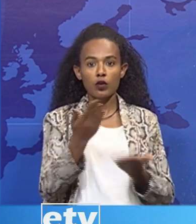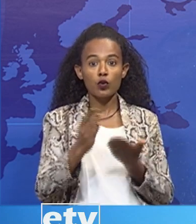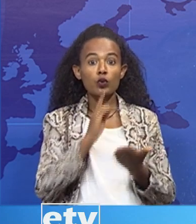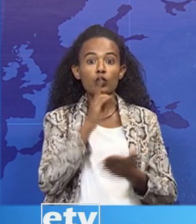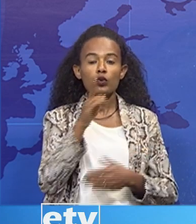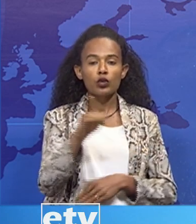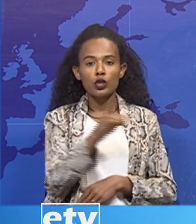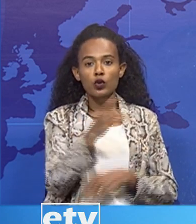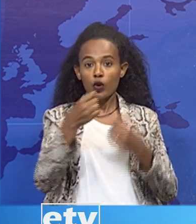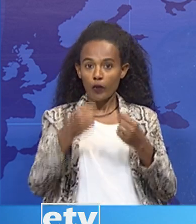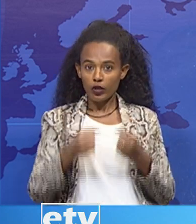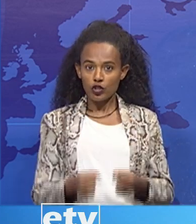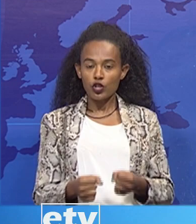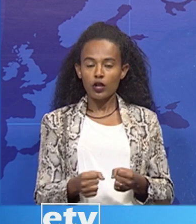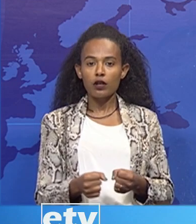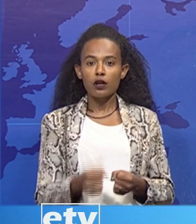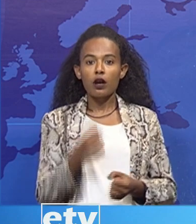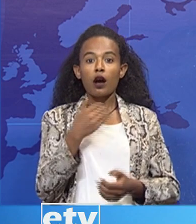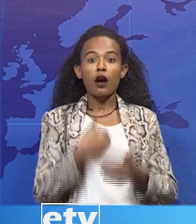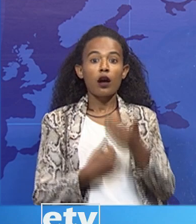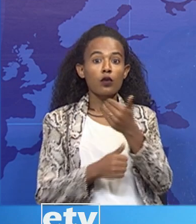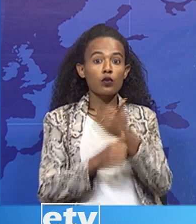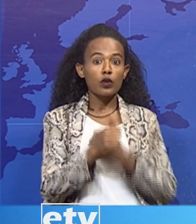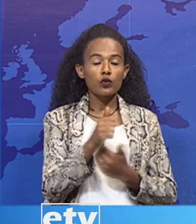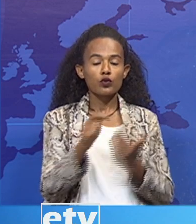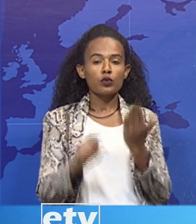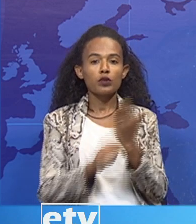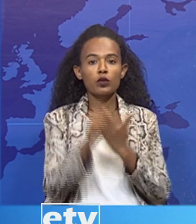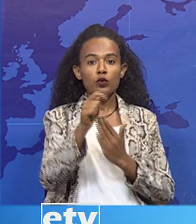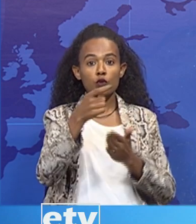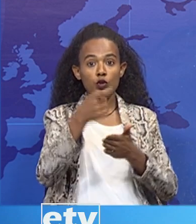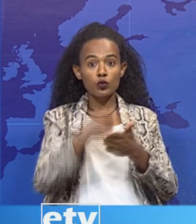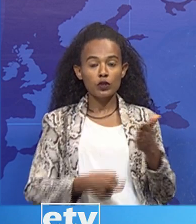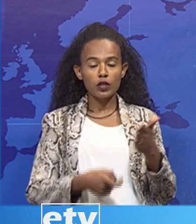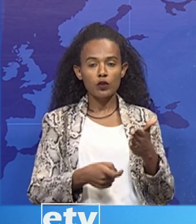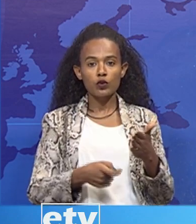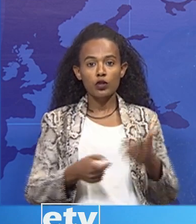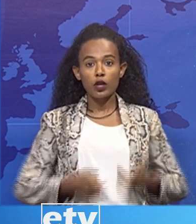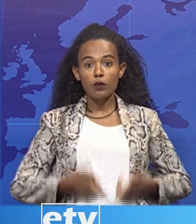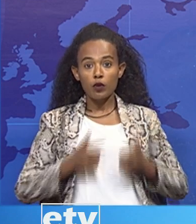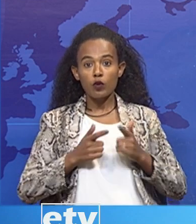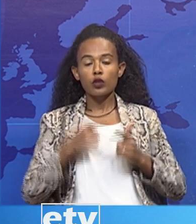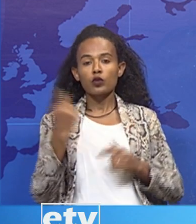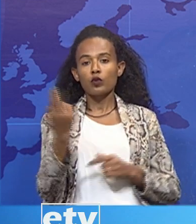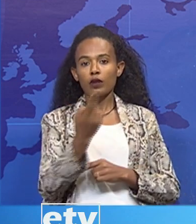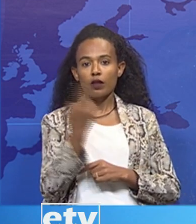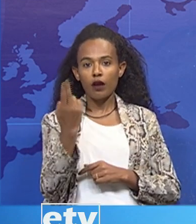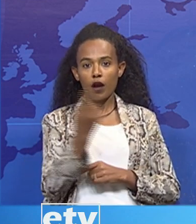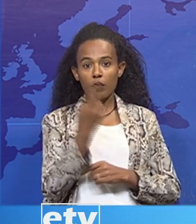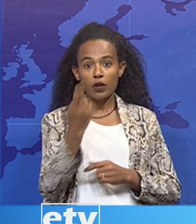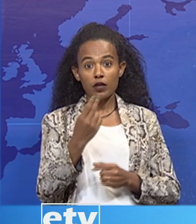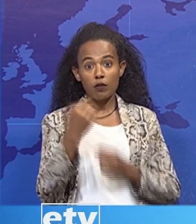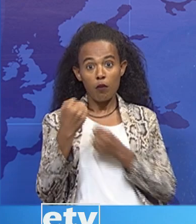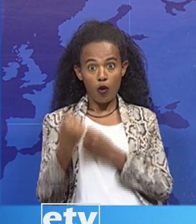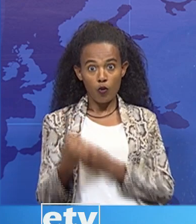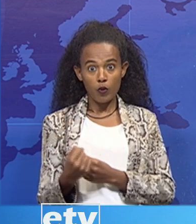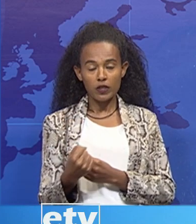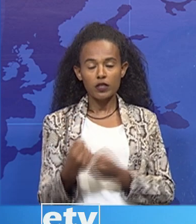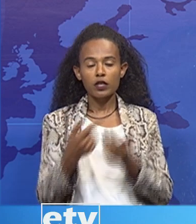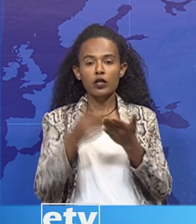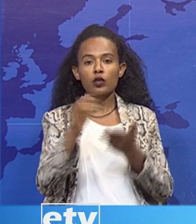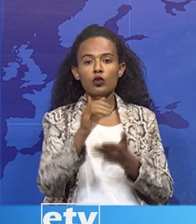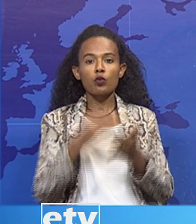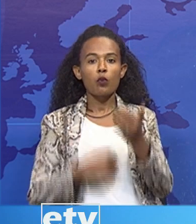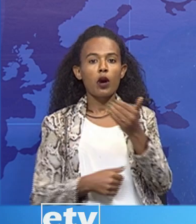እንዲሆን ለማስቻል፣ አካል ጉዳተኞች በቴክኖሎጂ ውጤቶች የሚኖራቸውን ተጠቃሚነት ለማጎልበት፣ እንዲሁም